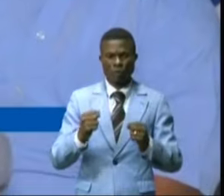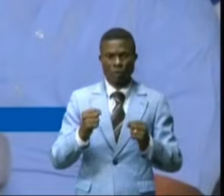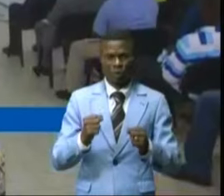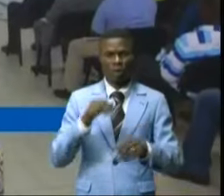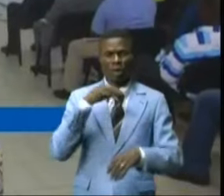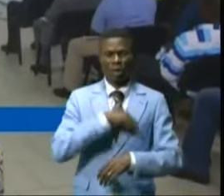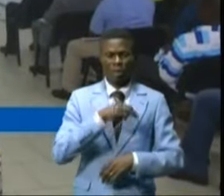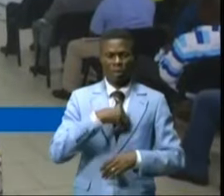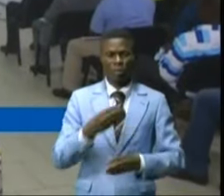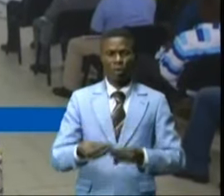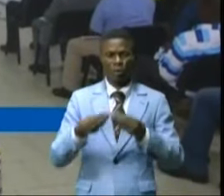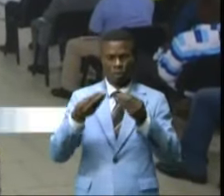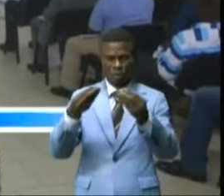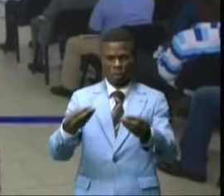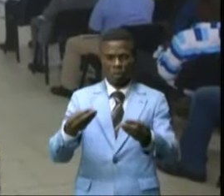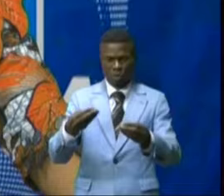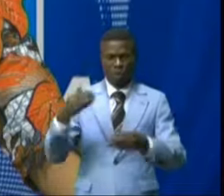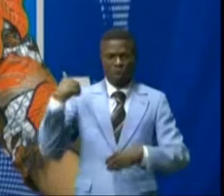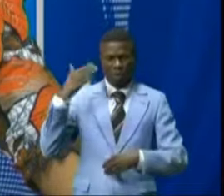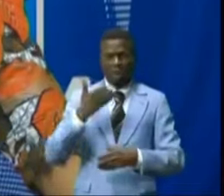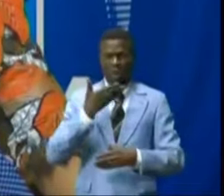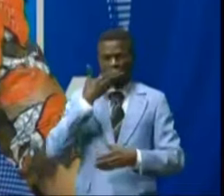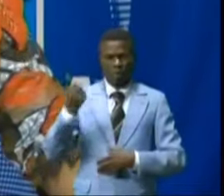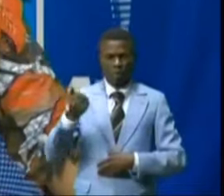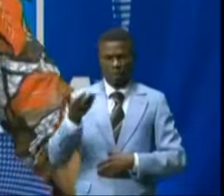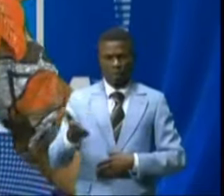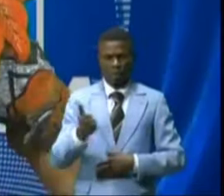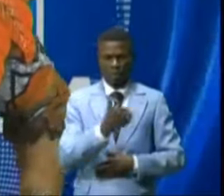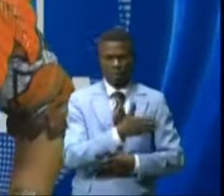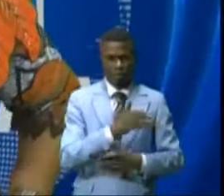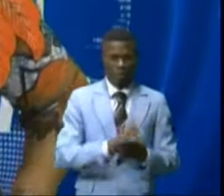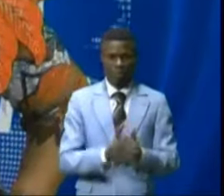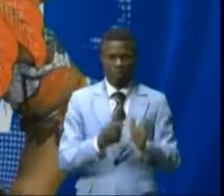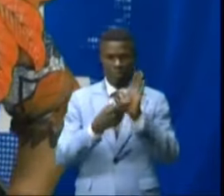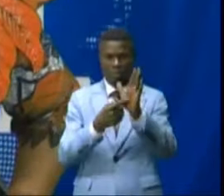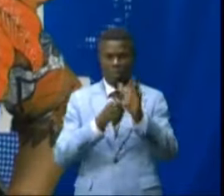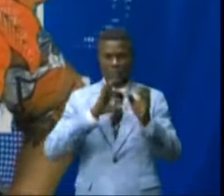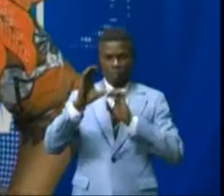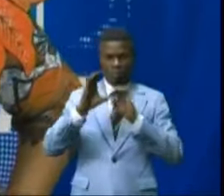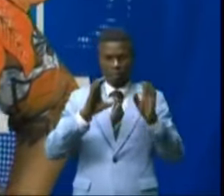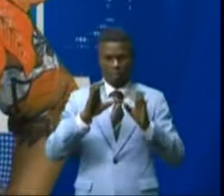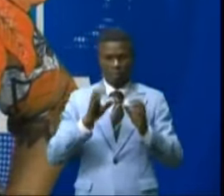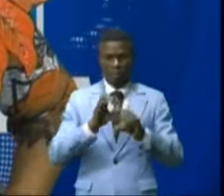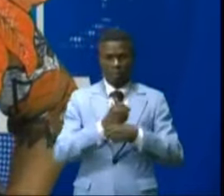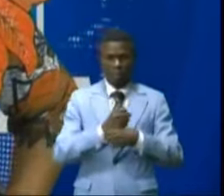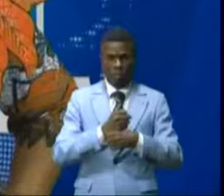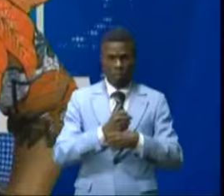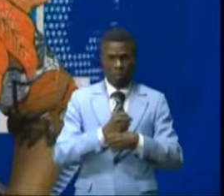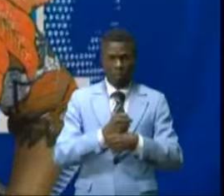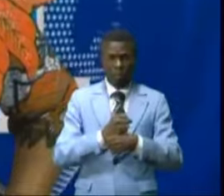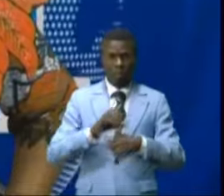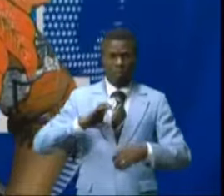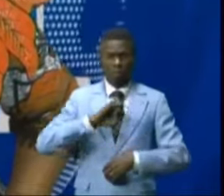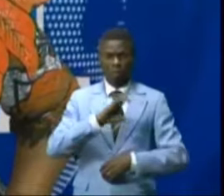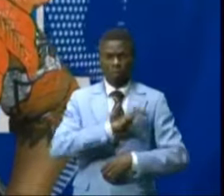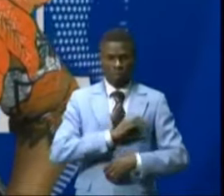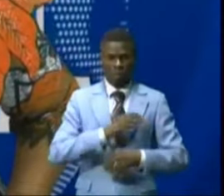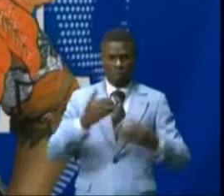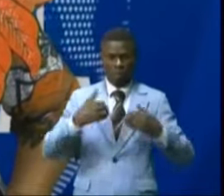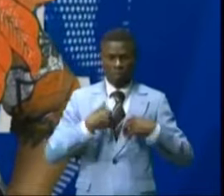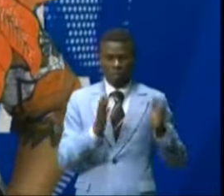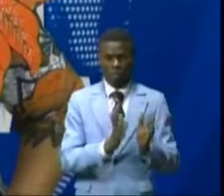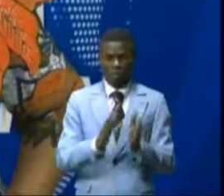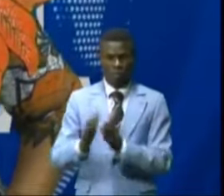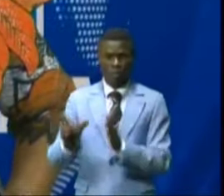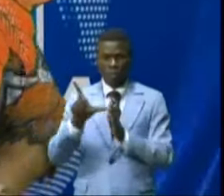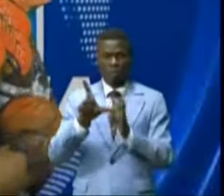les missions des services d'un État moderne. Portant création d'une commission qui va procéder à l'élaboration